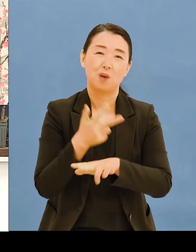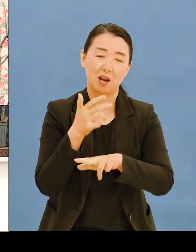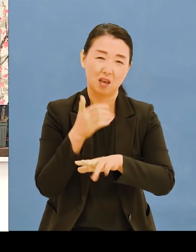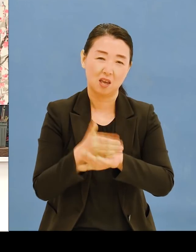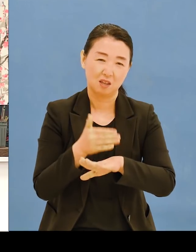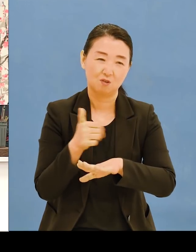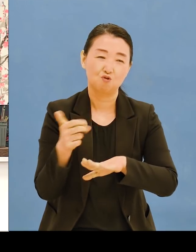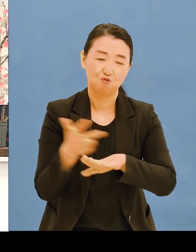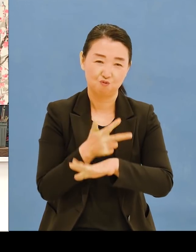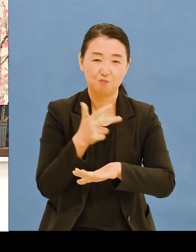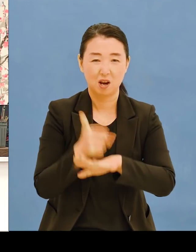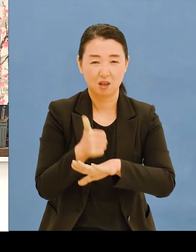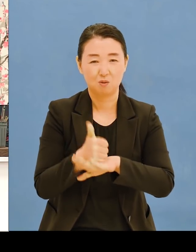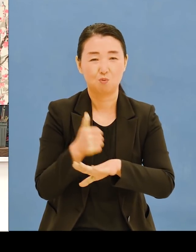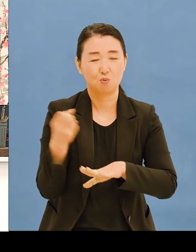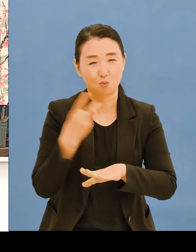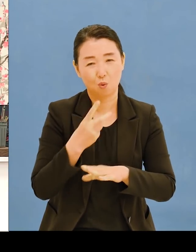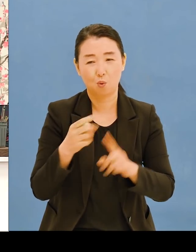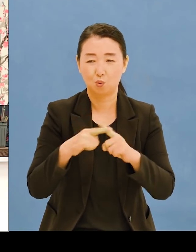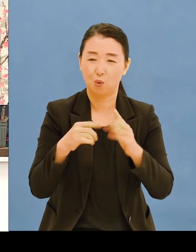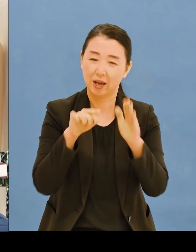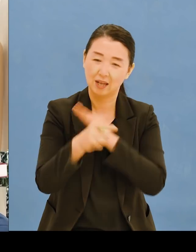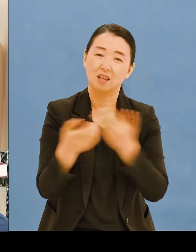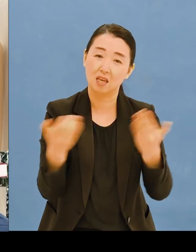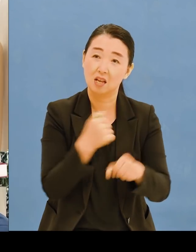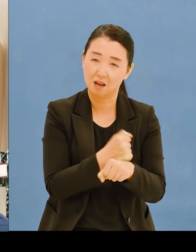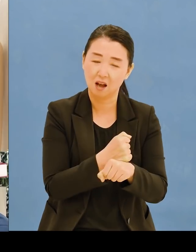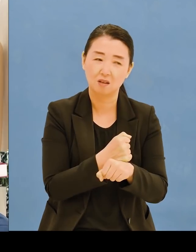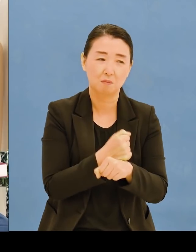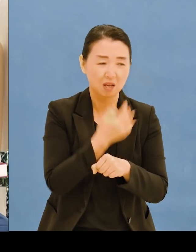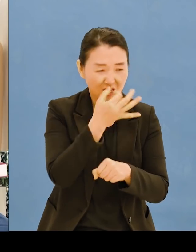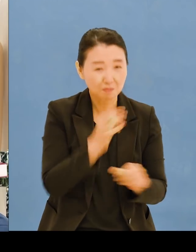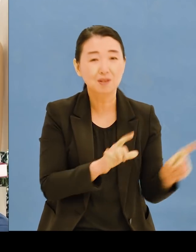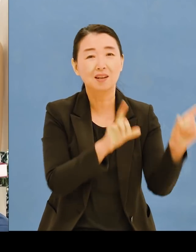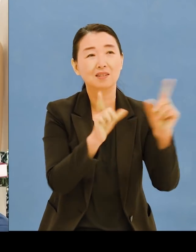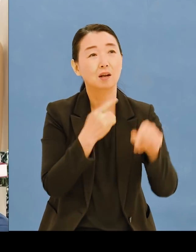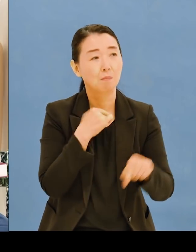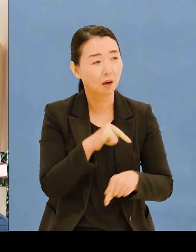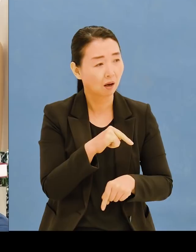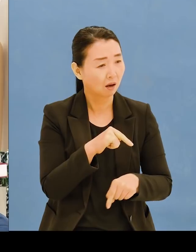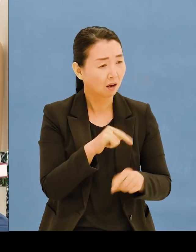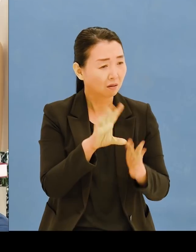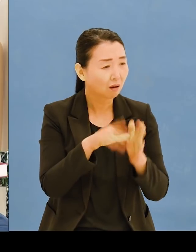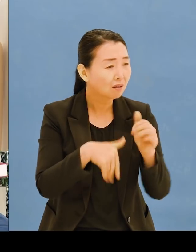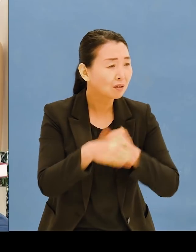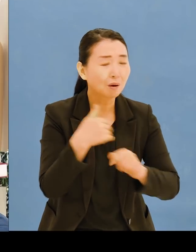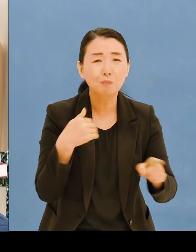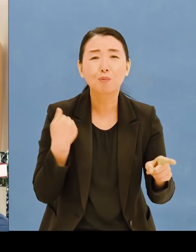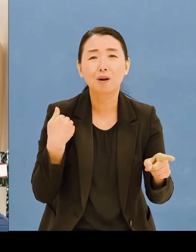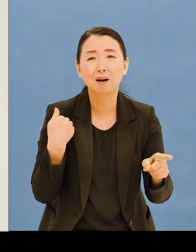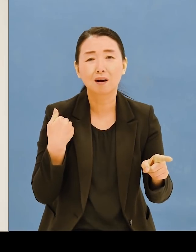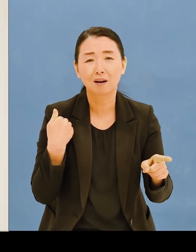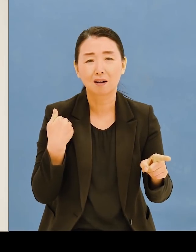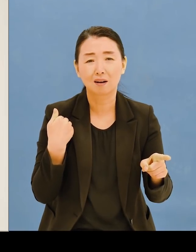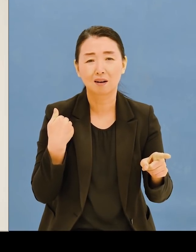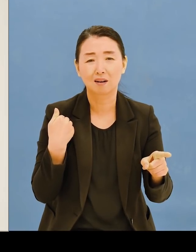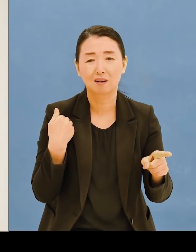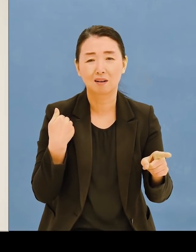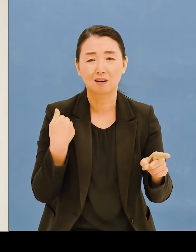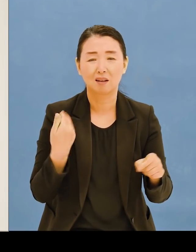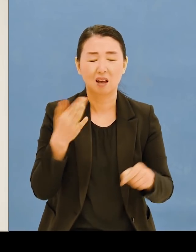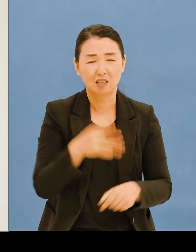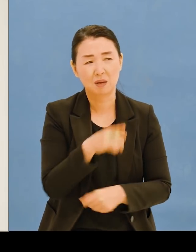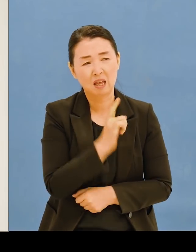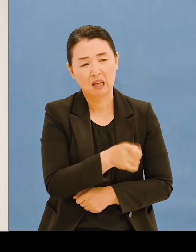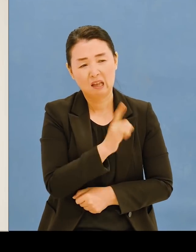그러니까 정말 힘든 삶을 살았던 친구들인데 네. 제가 그때는 참 그런 것들을 모르고 이렇게